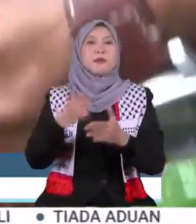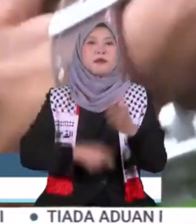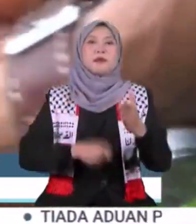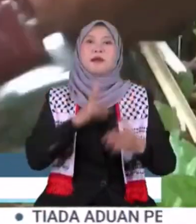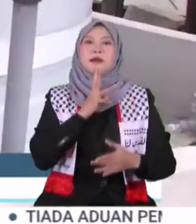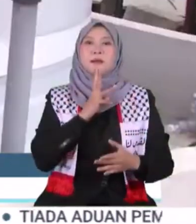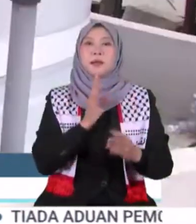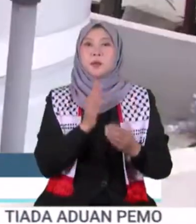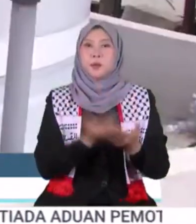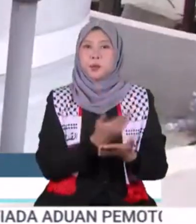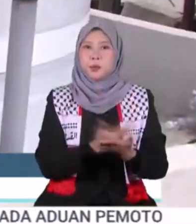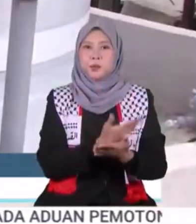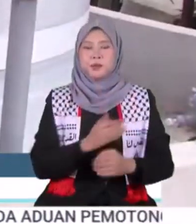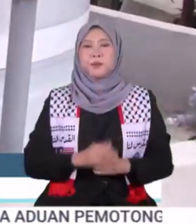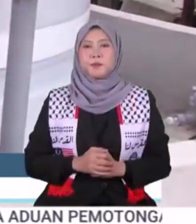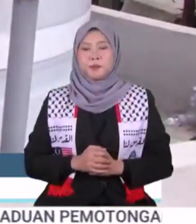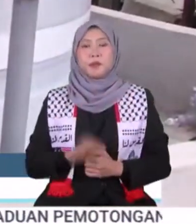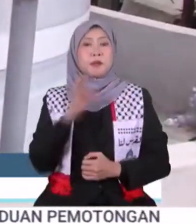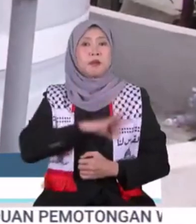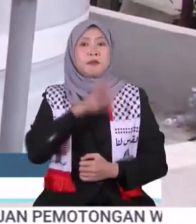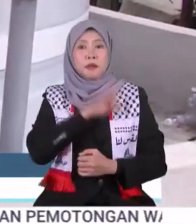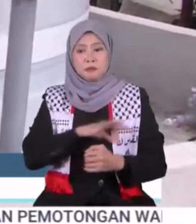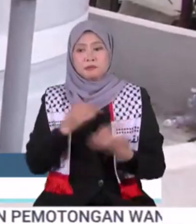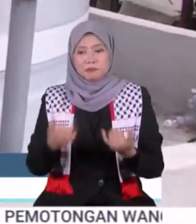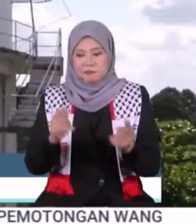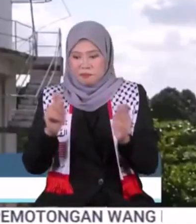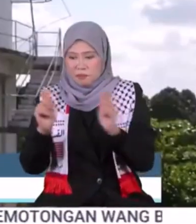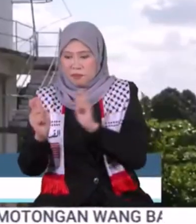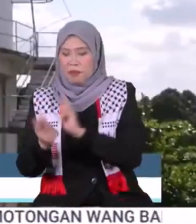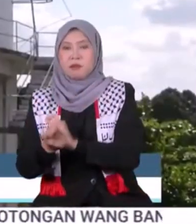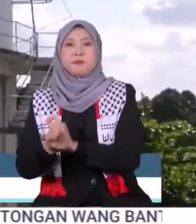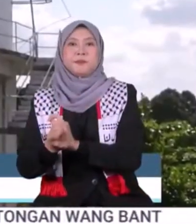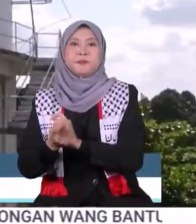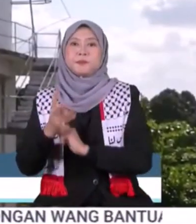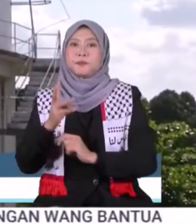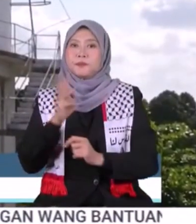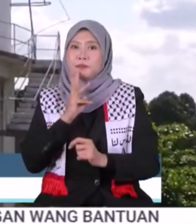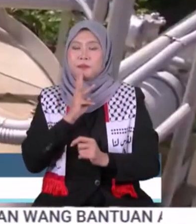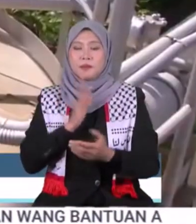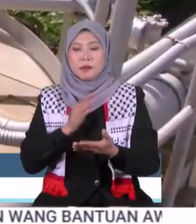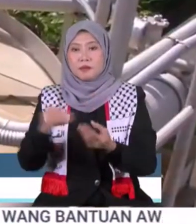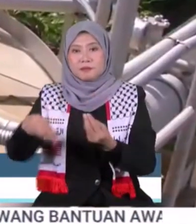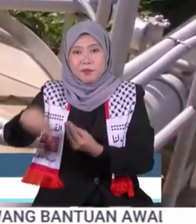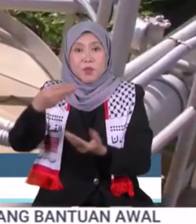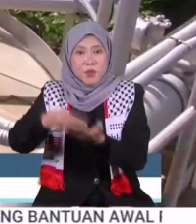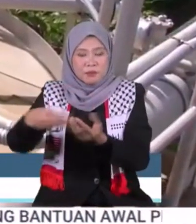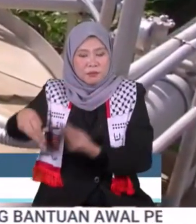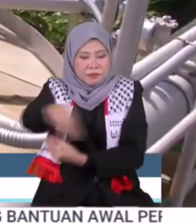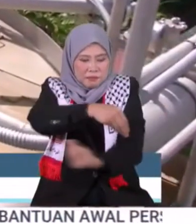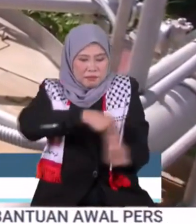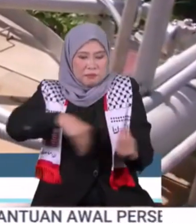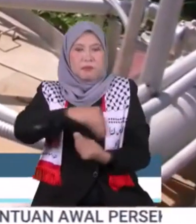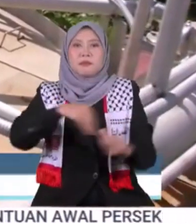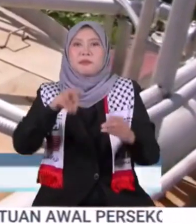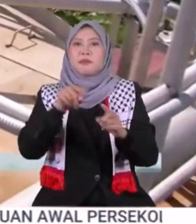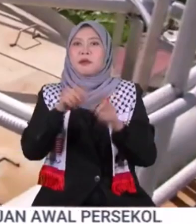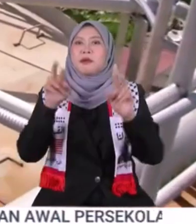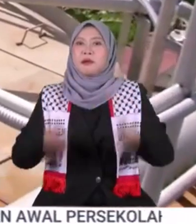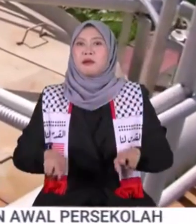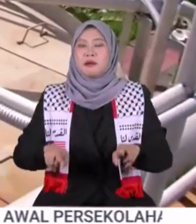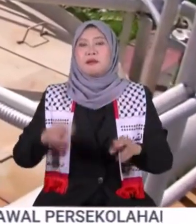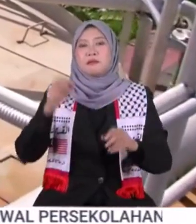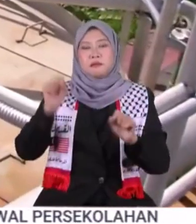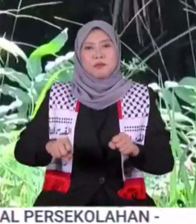air baharu. Manfaat hasil unjuran pendapatan itu akan dikembalikan kepada rakyat melalui peningkatan